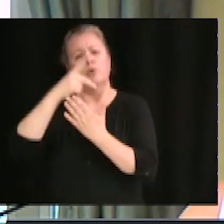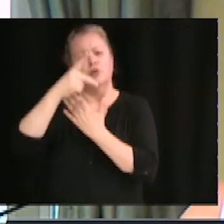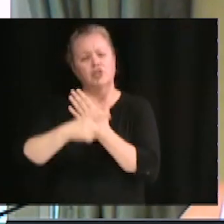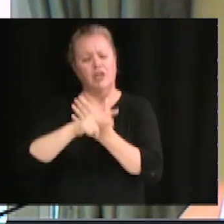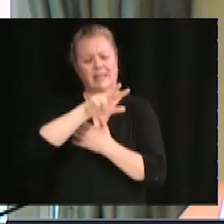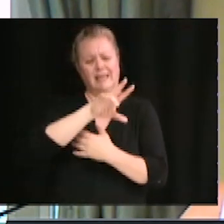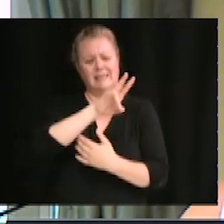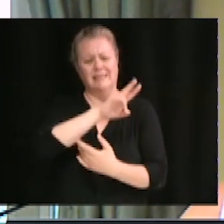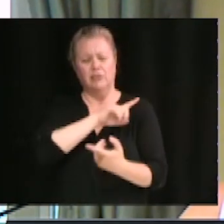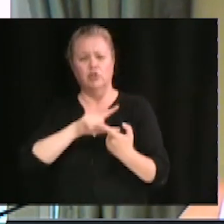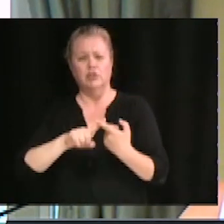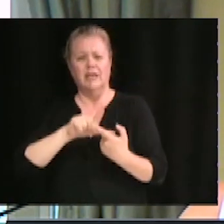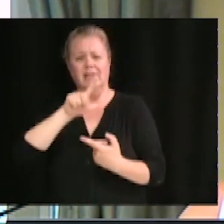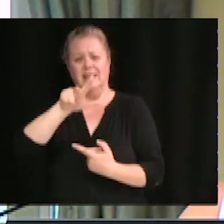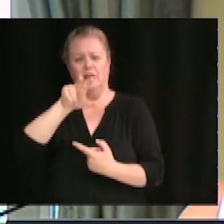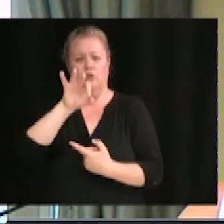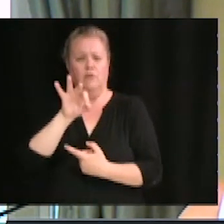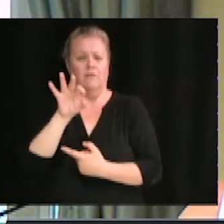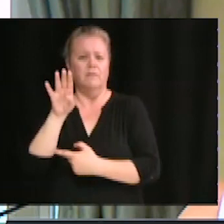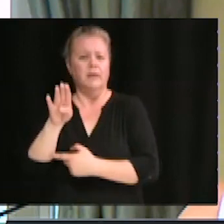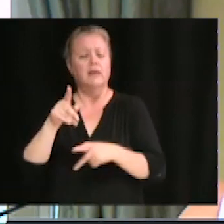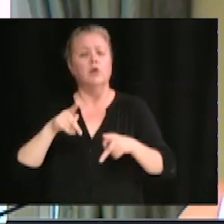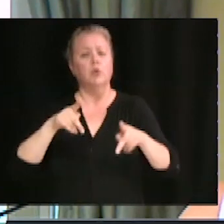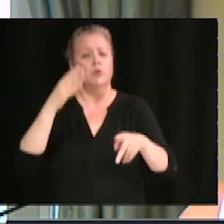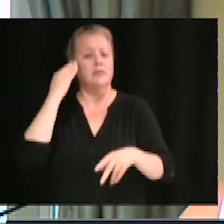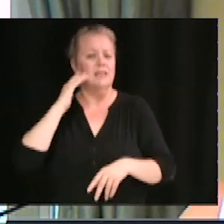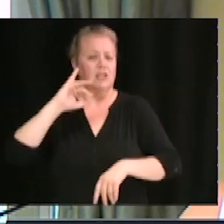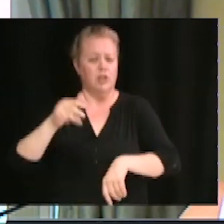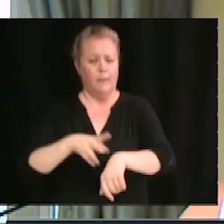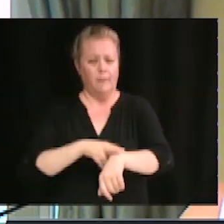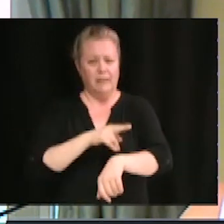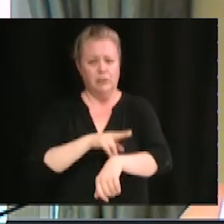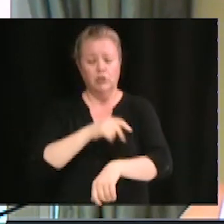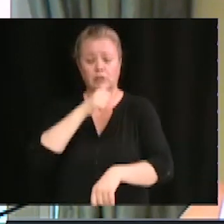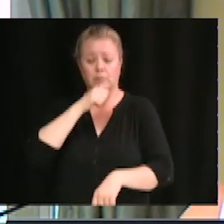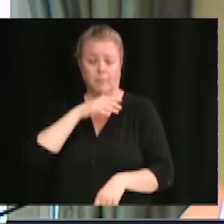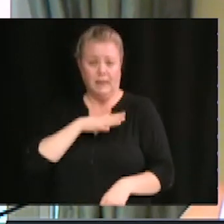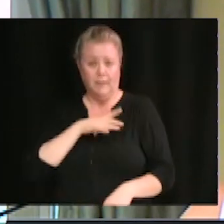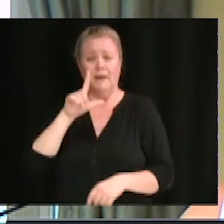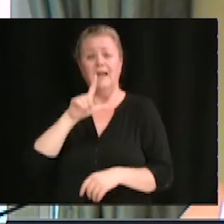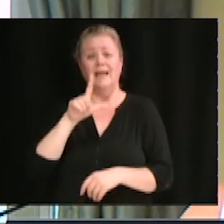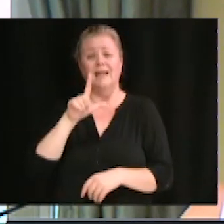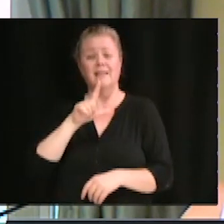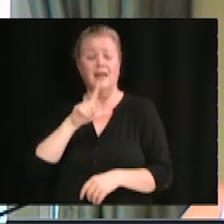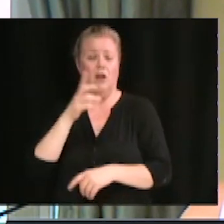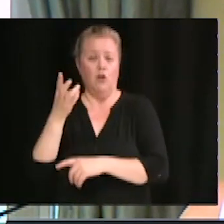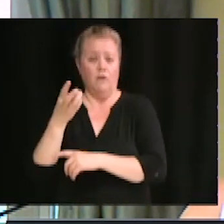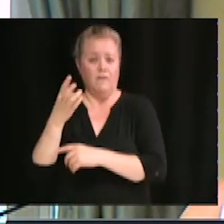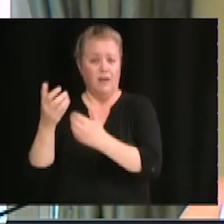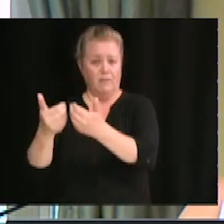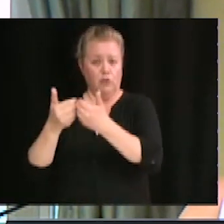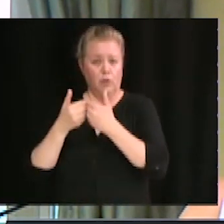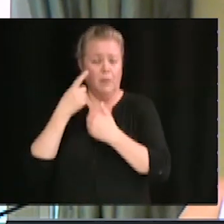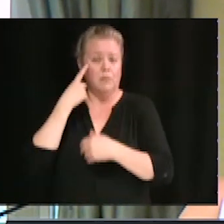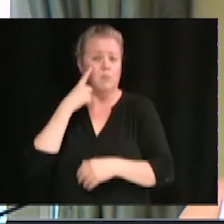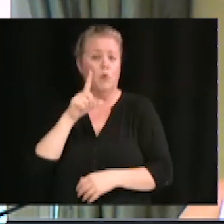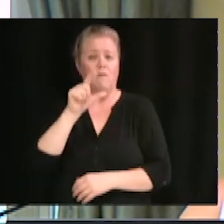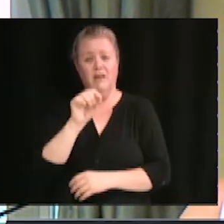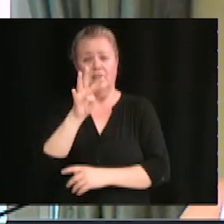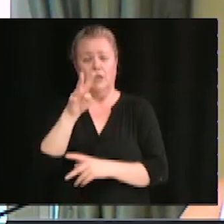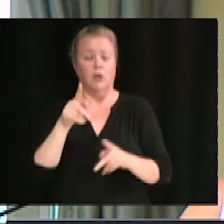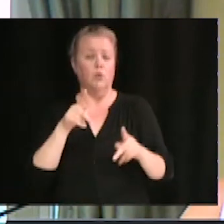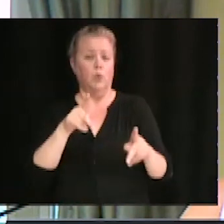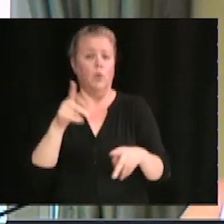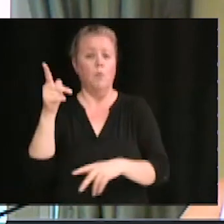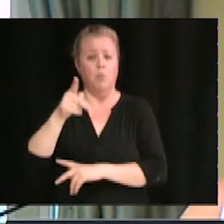à 39 B rue Saint-Jean-Baptiste. Demande de Mme Linda Lettler et Jacques Tardy pour l'immeuble du 24 rue Poitras.